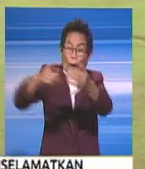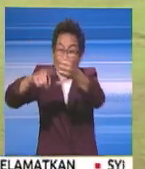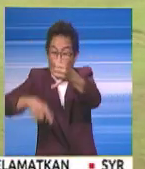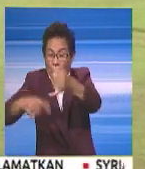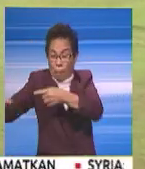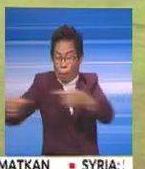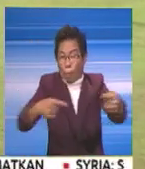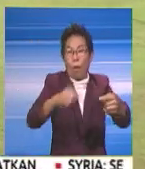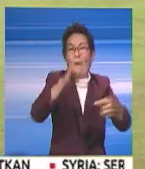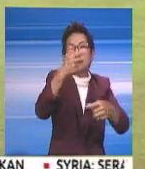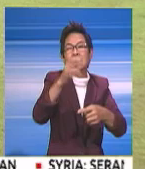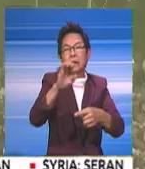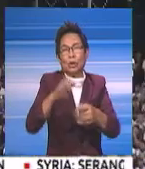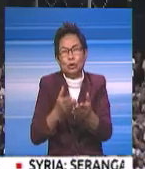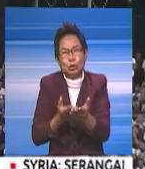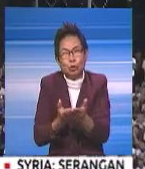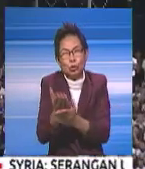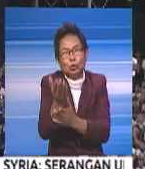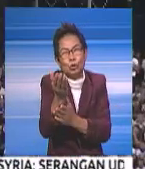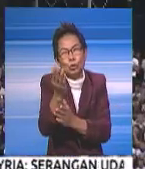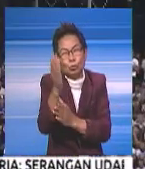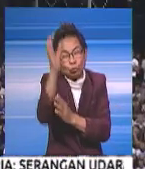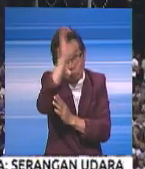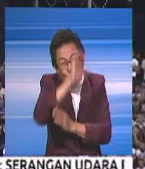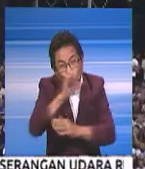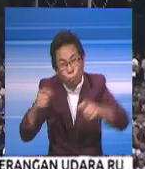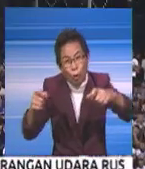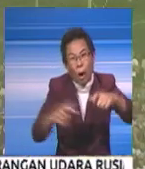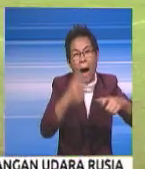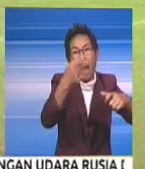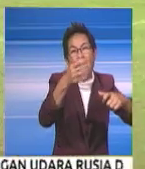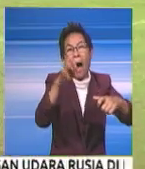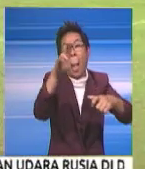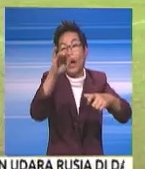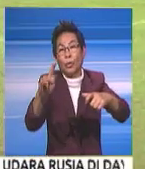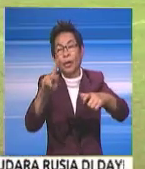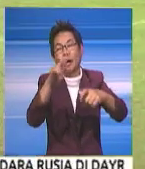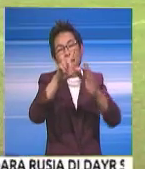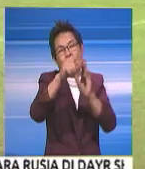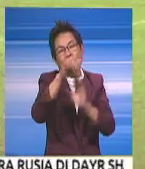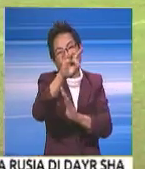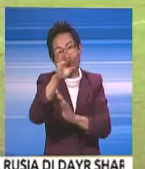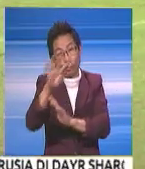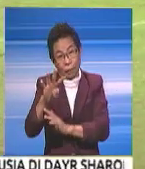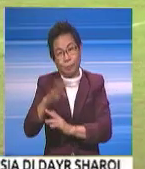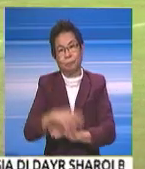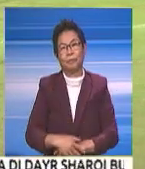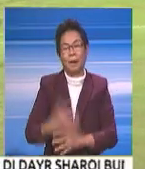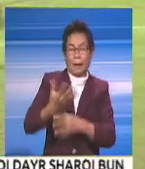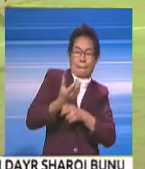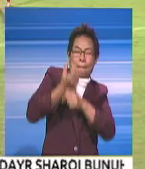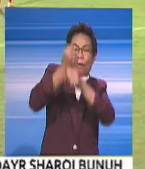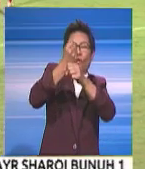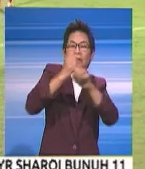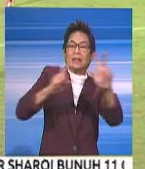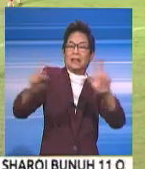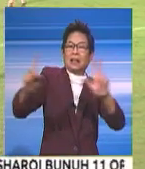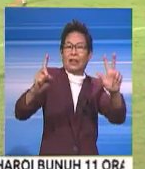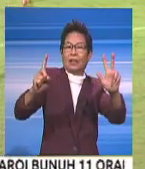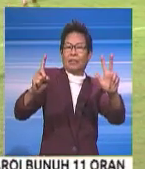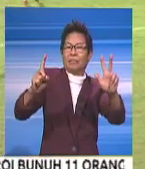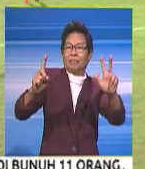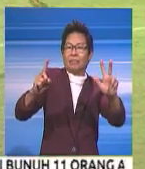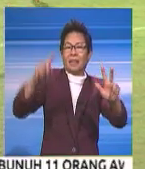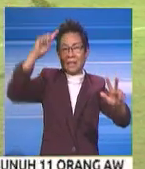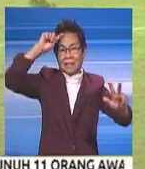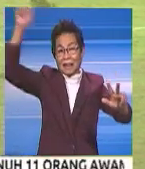permainan, Cece terus memburu gol dan berjaya melengkapkan hat-trick minit ke-84. Kemenangan 3-1 meletakkan sang